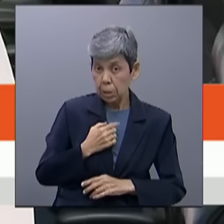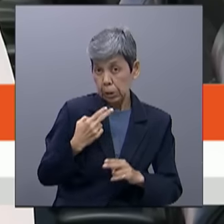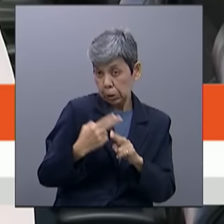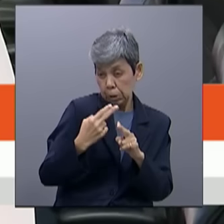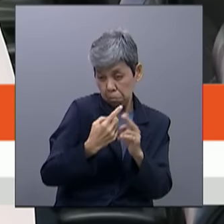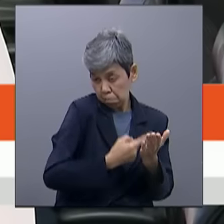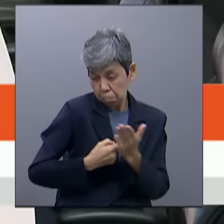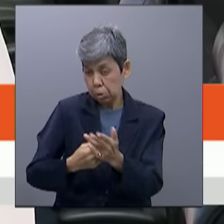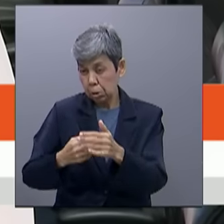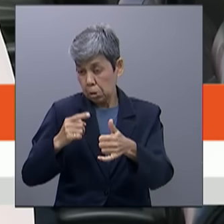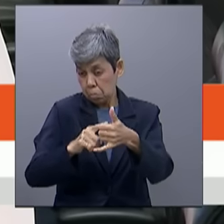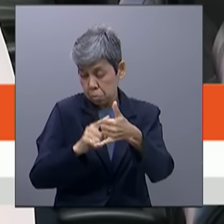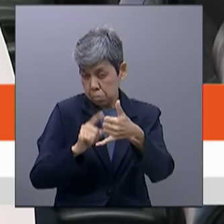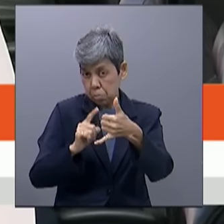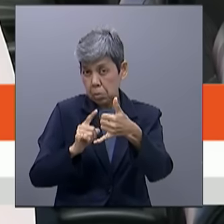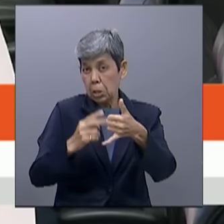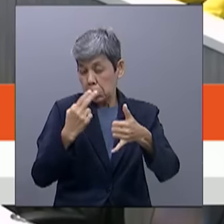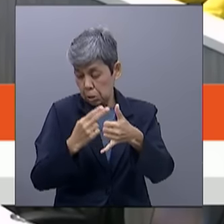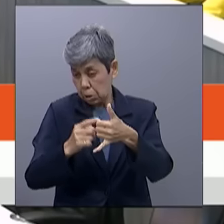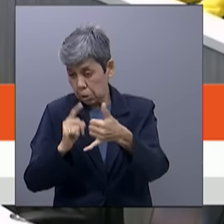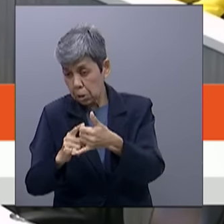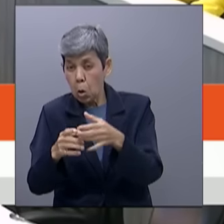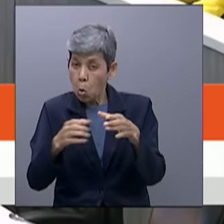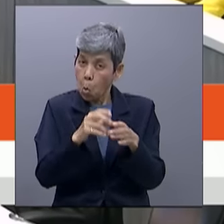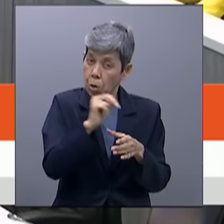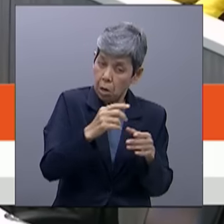อในกรในขอเป็นหรือจะสีน้ำเงิน